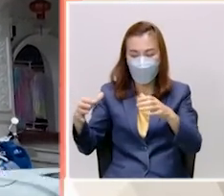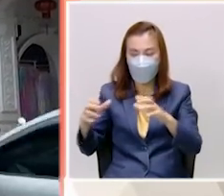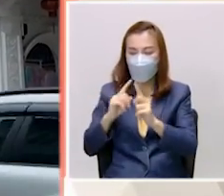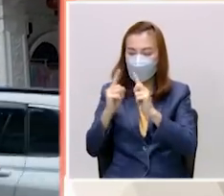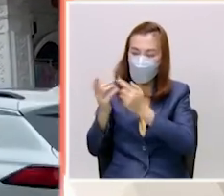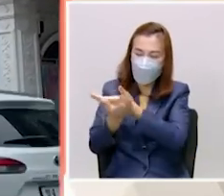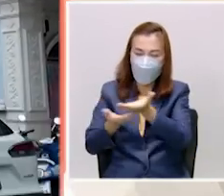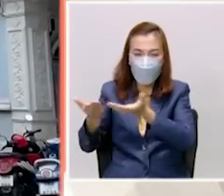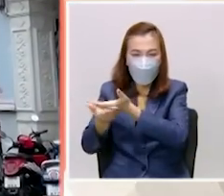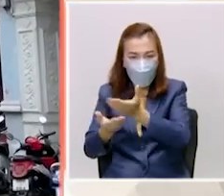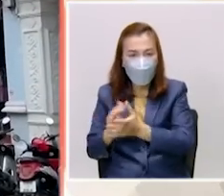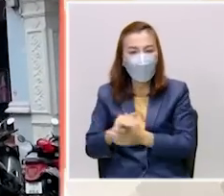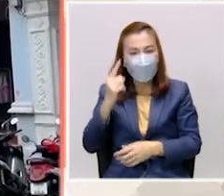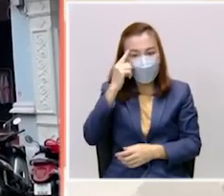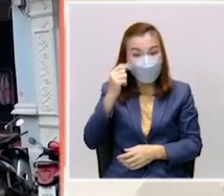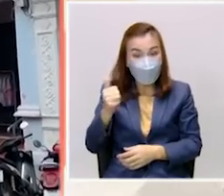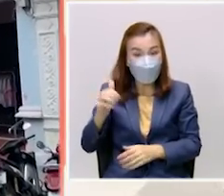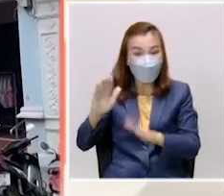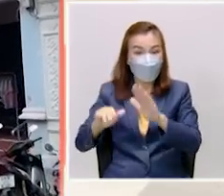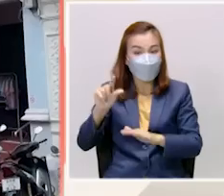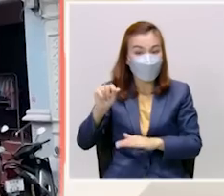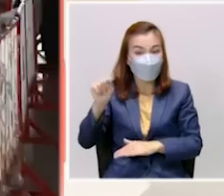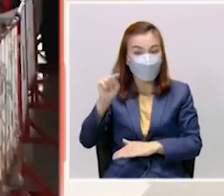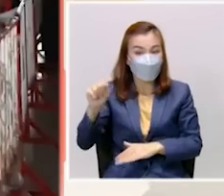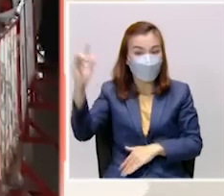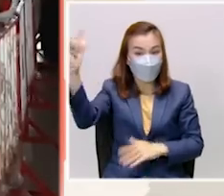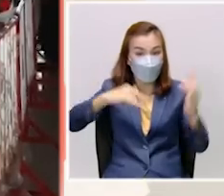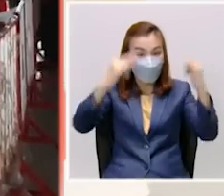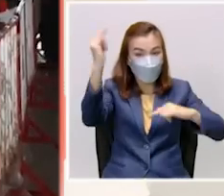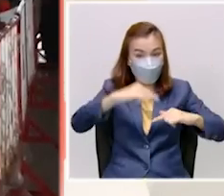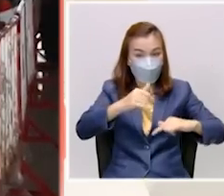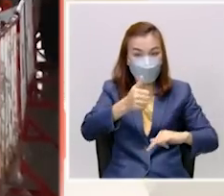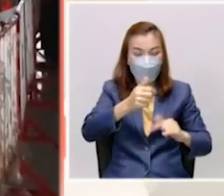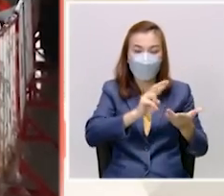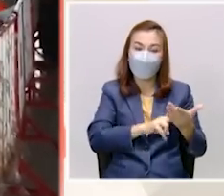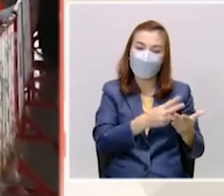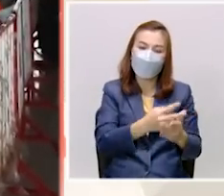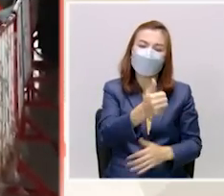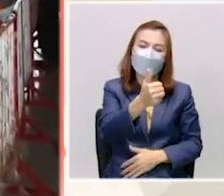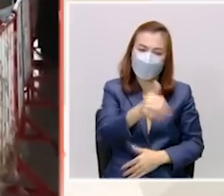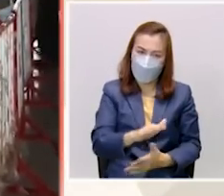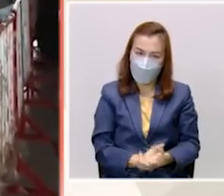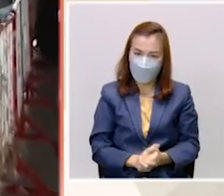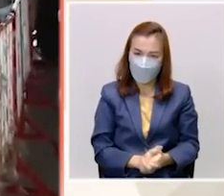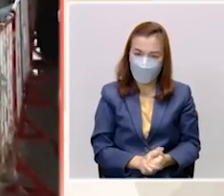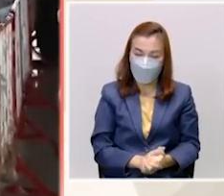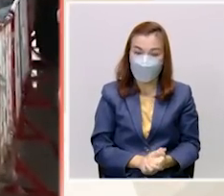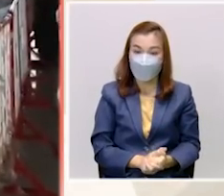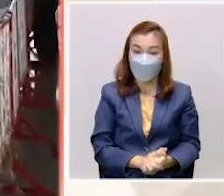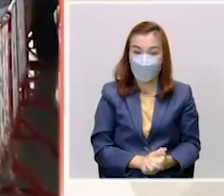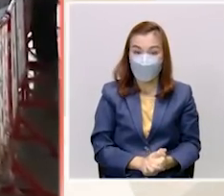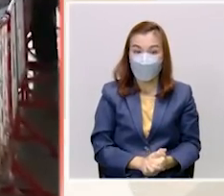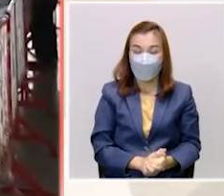ากเป็นไปได้มาได้เฉลี่ยได้ 20% ก็สุดยอดแล้วนะครับนะ 20% ของฐานเดิมของ